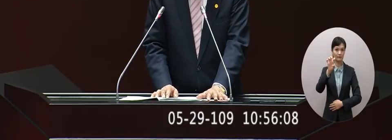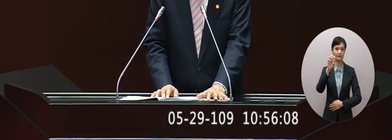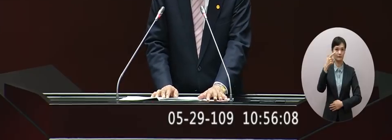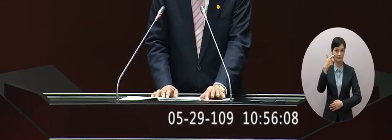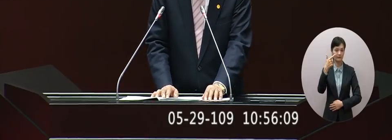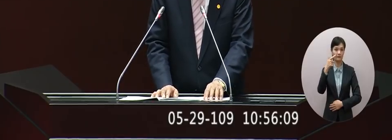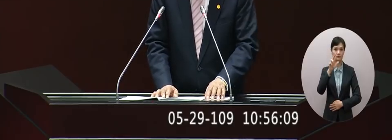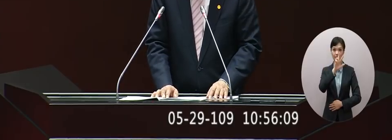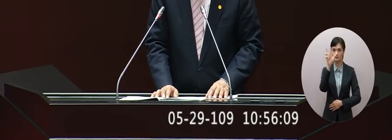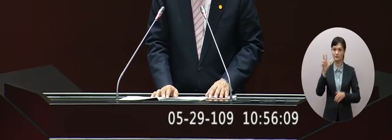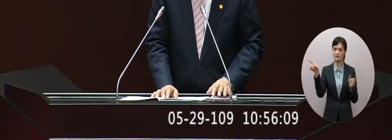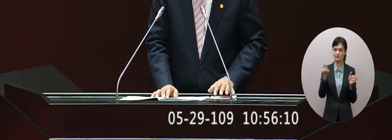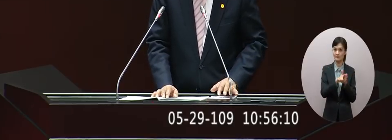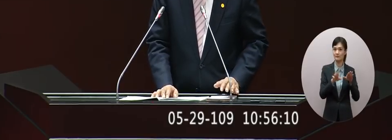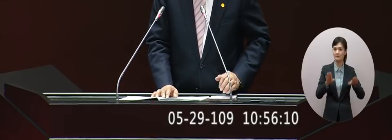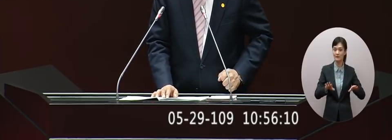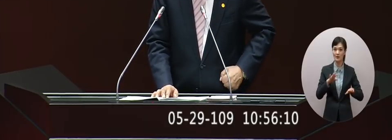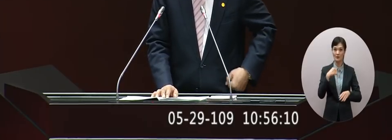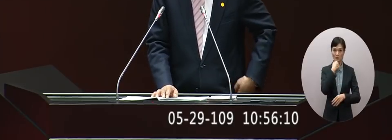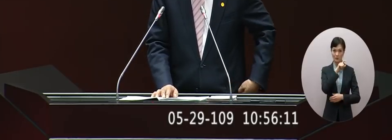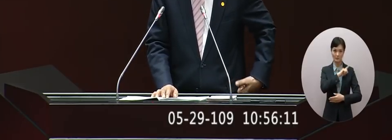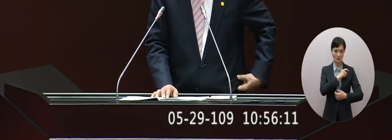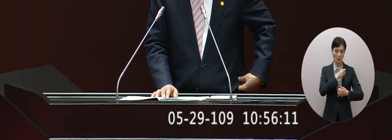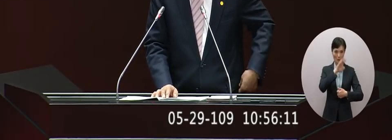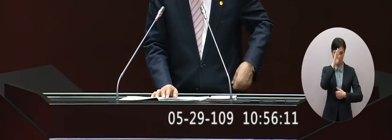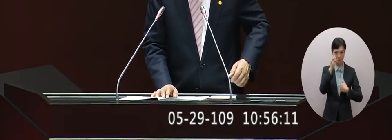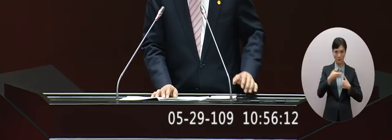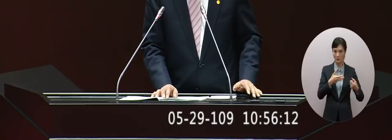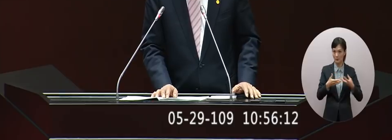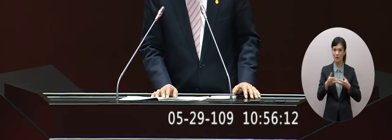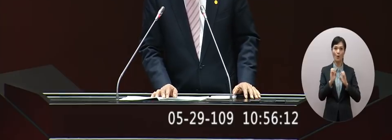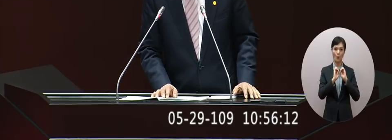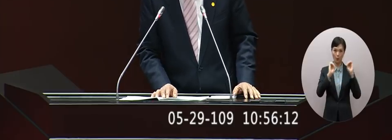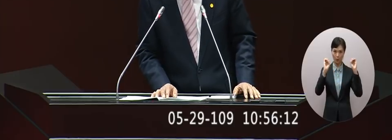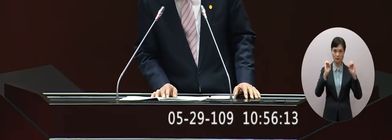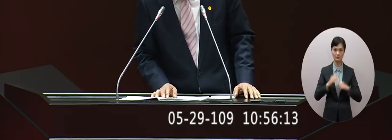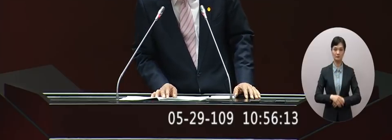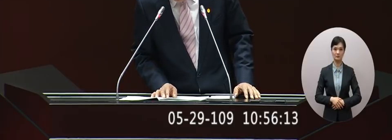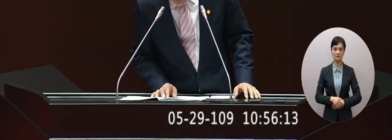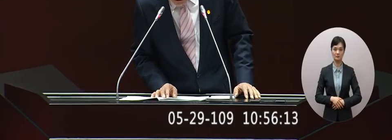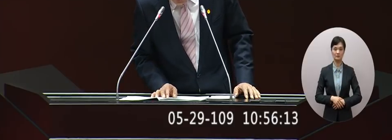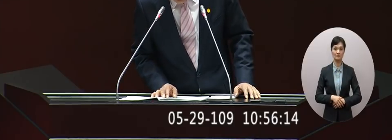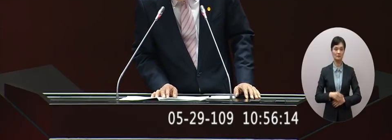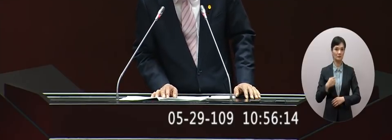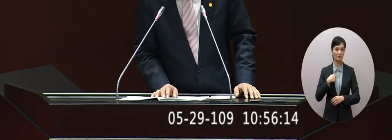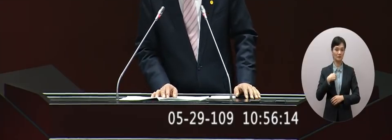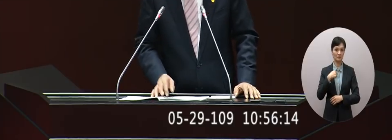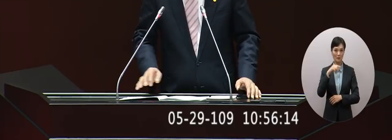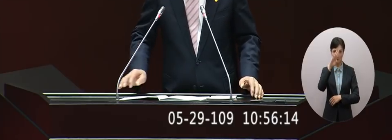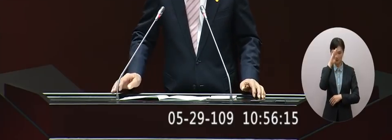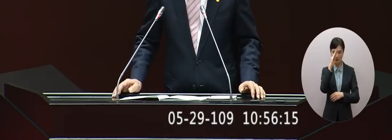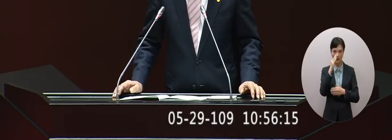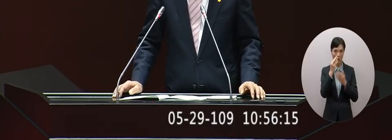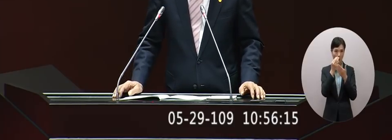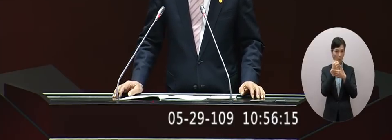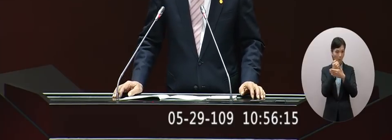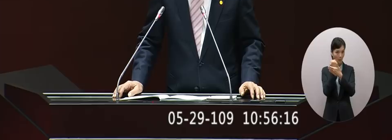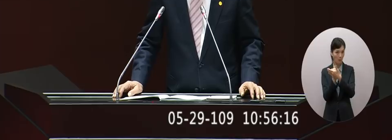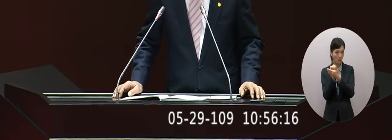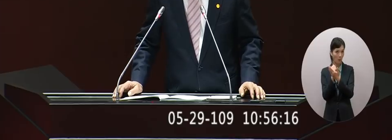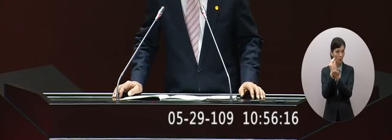有本土病例，台湾已经安然度过3个潜伏期。如果